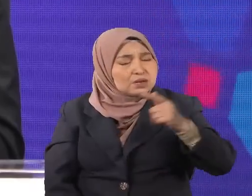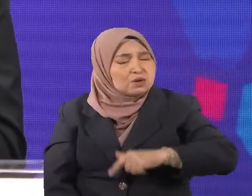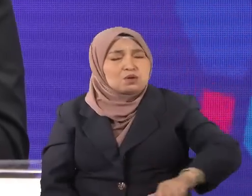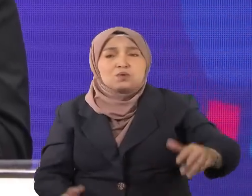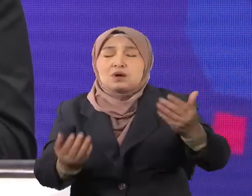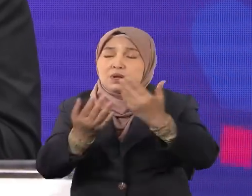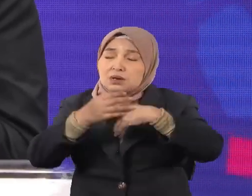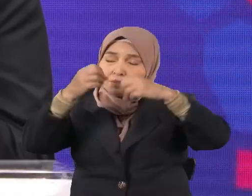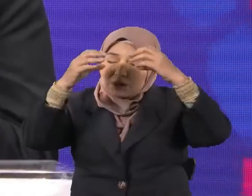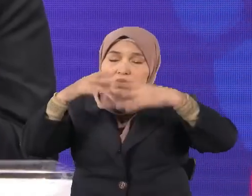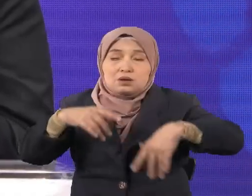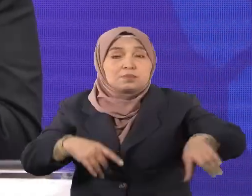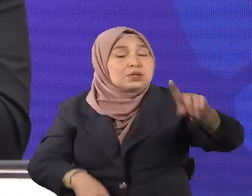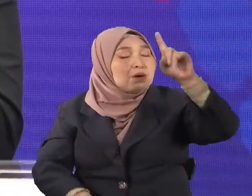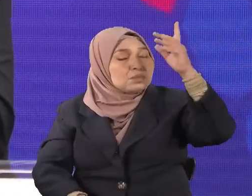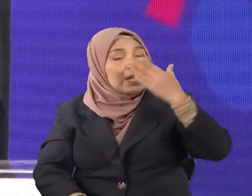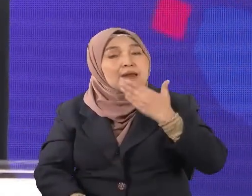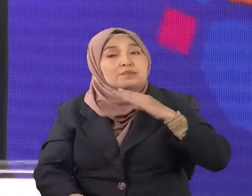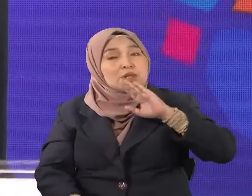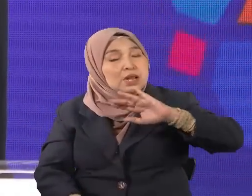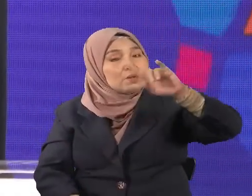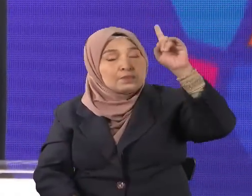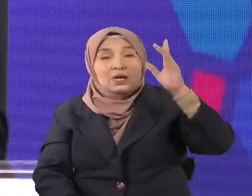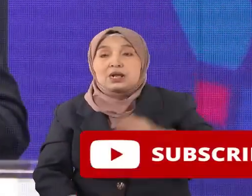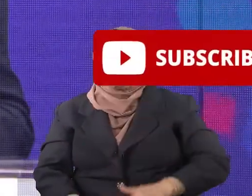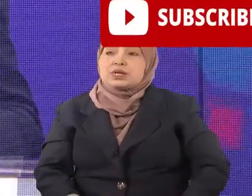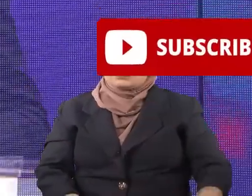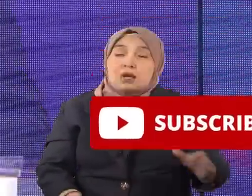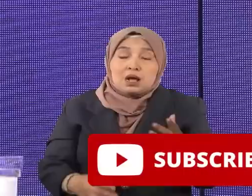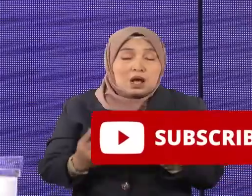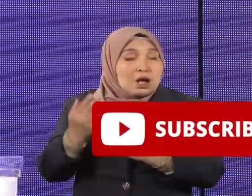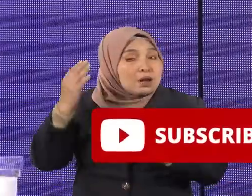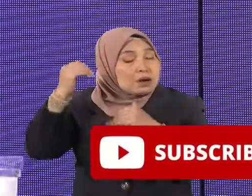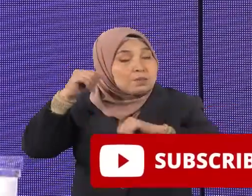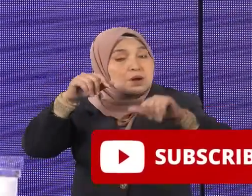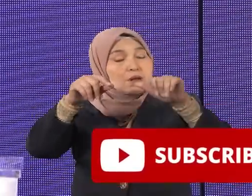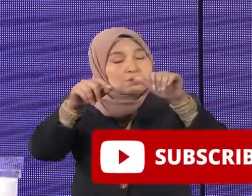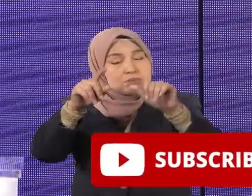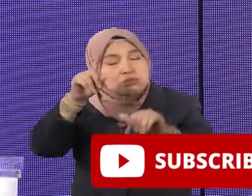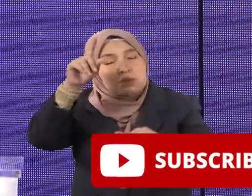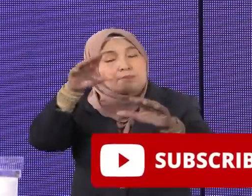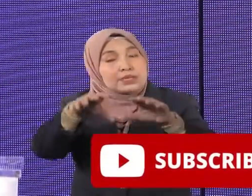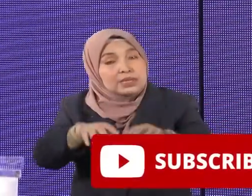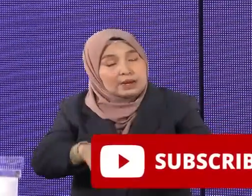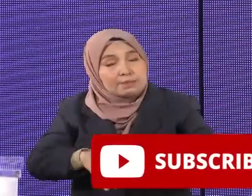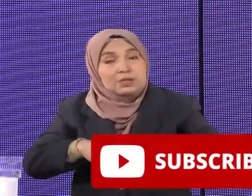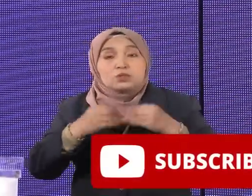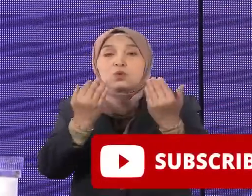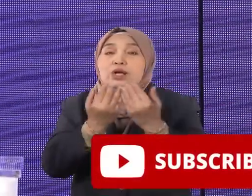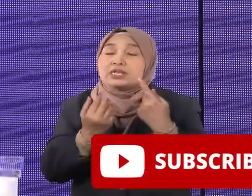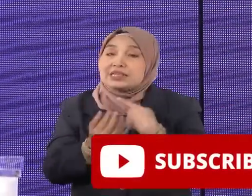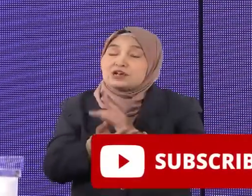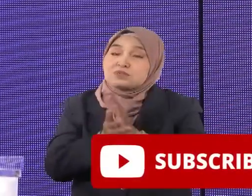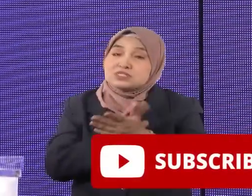sallam. Walhamdulillahi rabbil alamin. Taqabbalallah. Minna wa antum taqabbal ya karim. Moga-moga Allah mengkabulkan doa kita